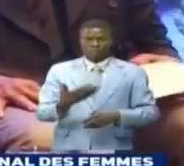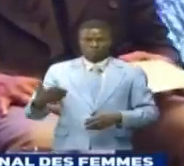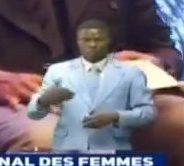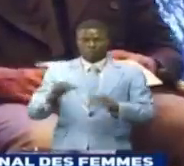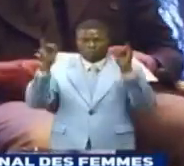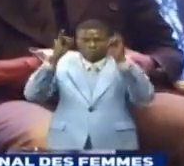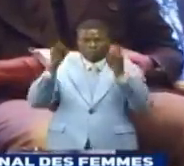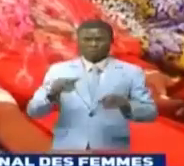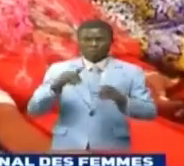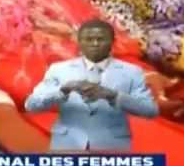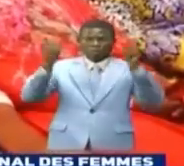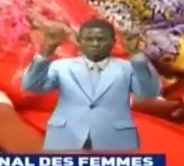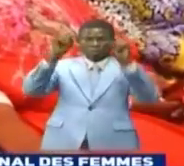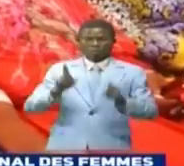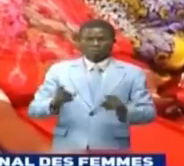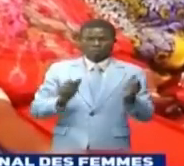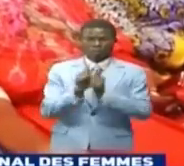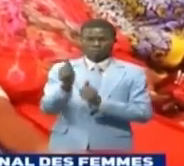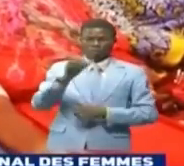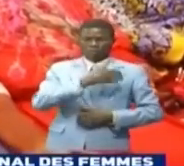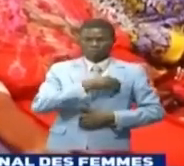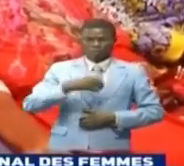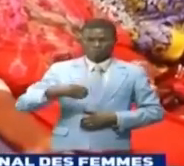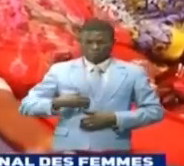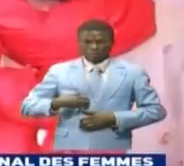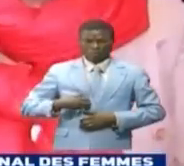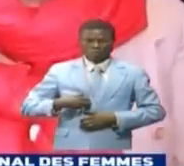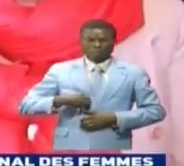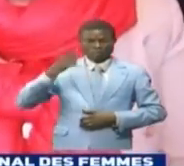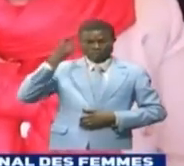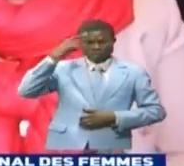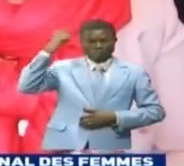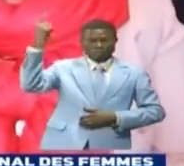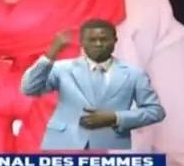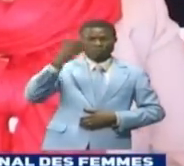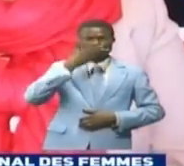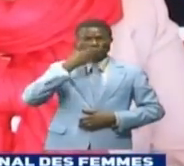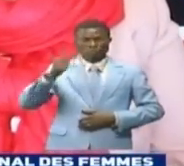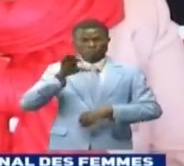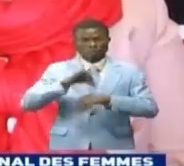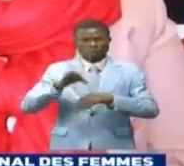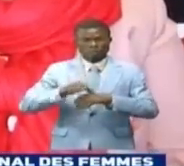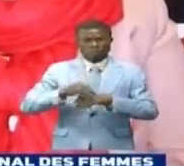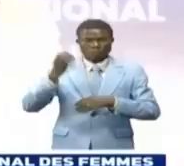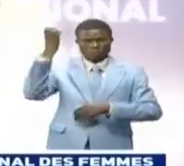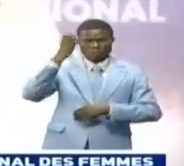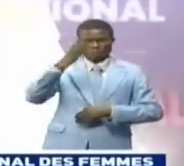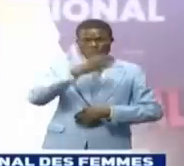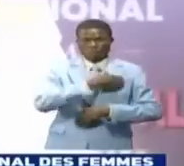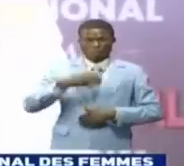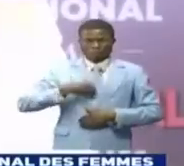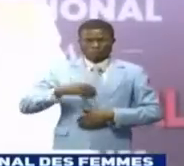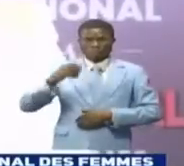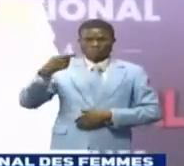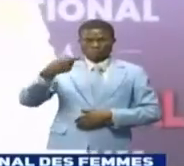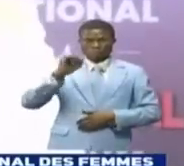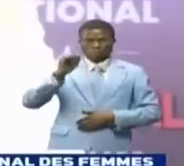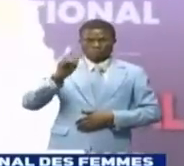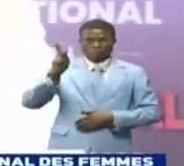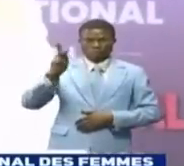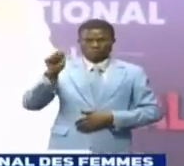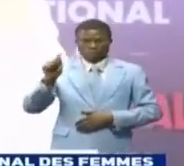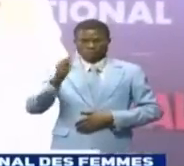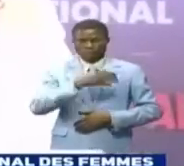en Afrique par les femmes pour un monde meilleur ». Une opportunité pour le général manager de JICA Corporation,